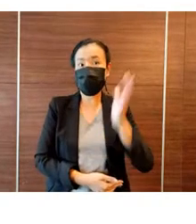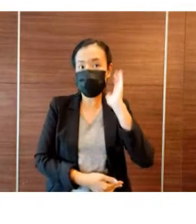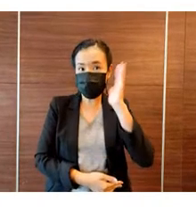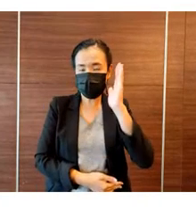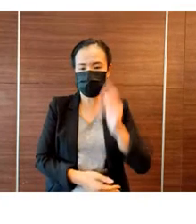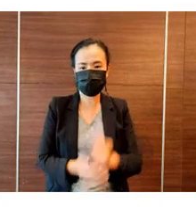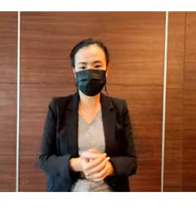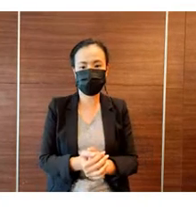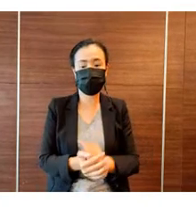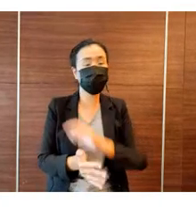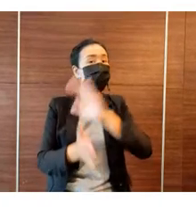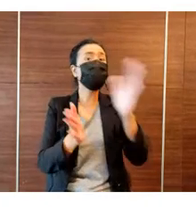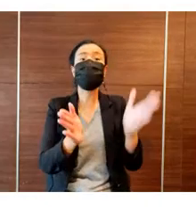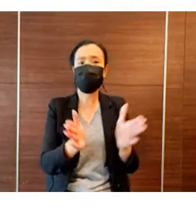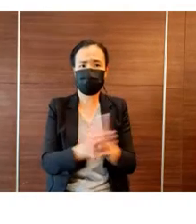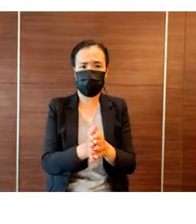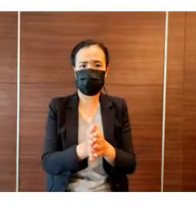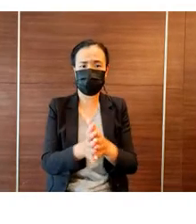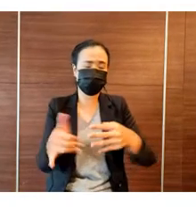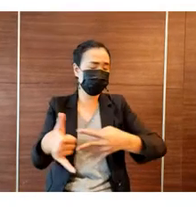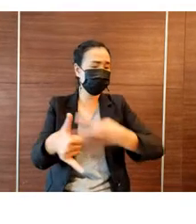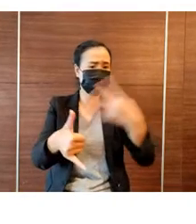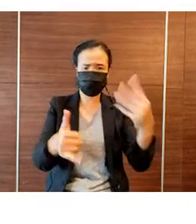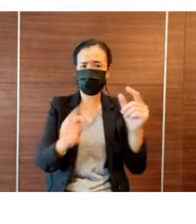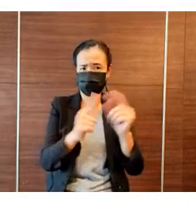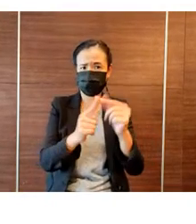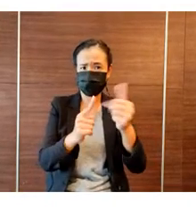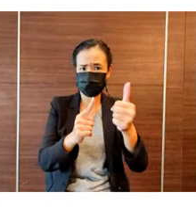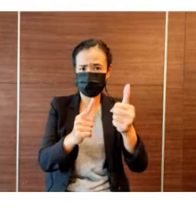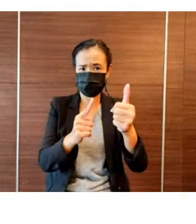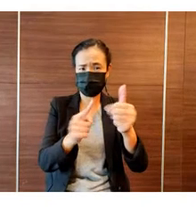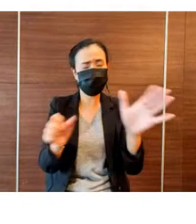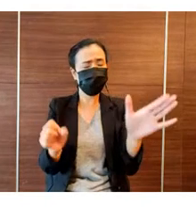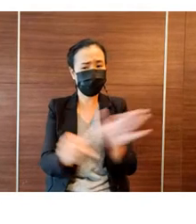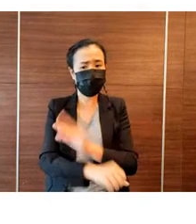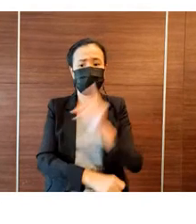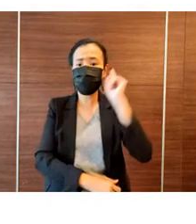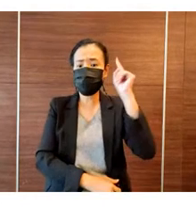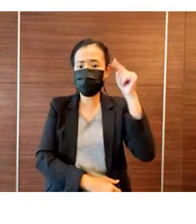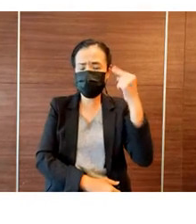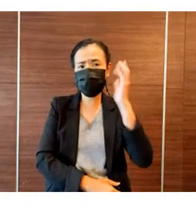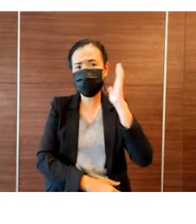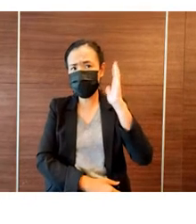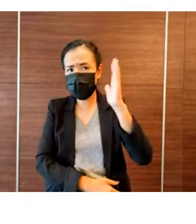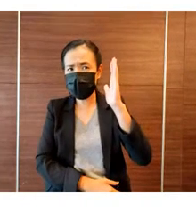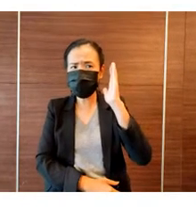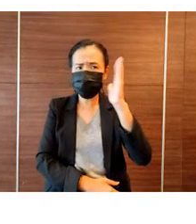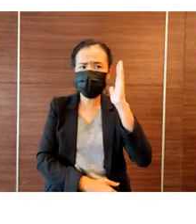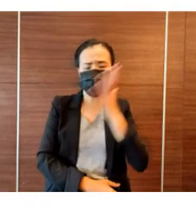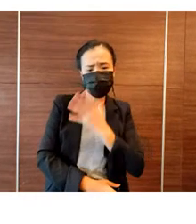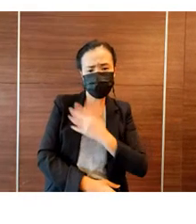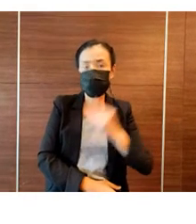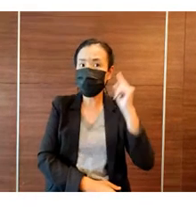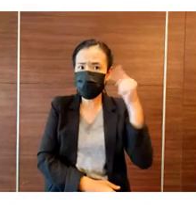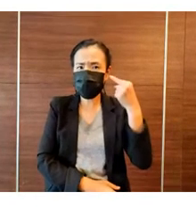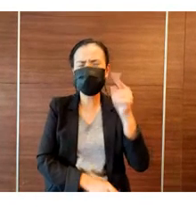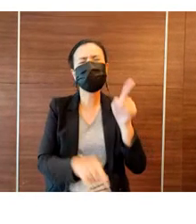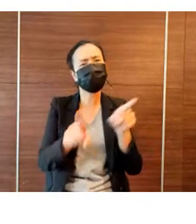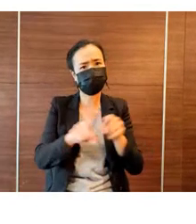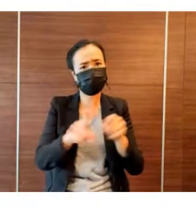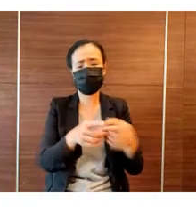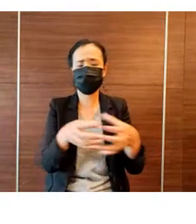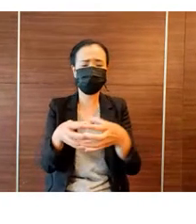เขารวมทุกคนไว้หมดเลยมันเป็นคำที่อินคลูซีฟไม่ได้ตัดใครไปรวมถึงผู้หญิงชอบผู้ชายและผู้ชายชอบผู้หญิงเพราะฉะนั้นเรา